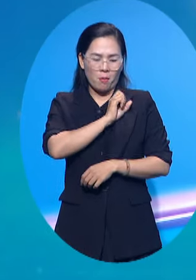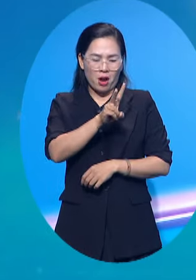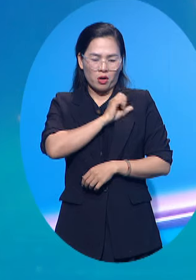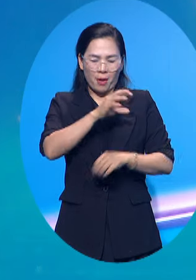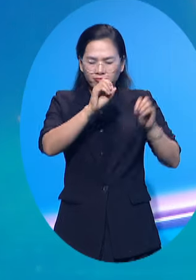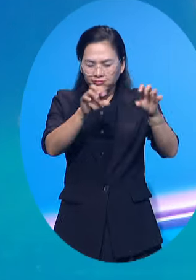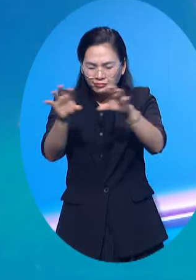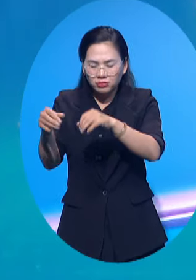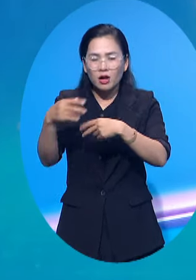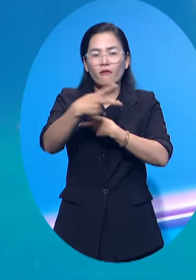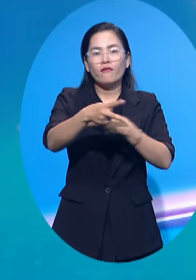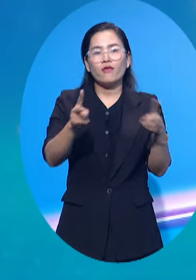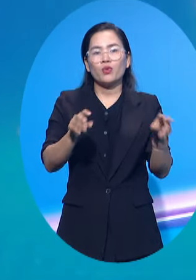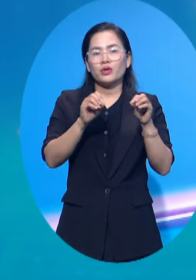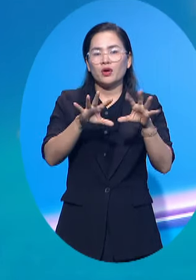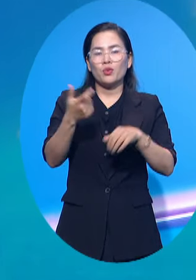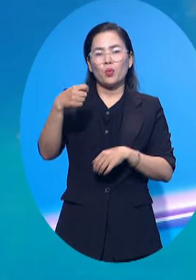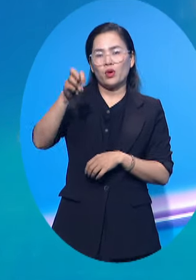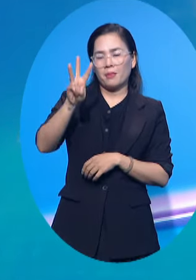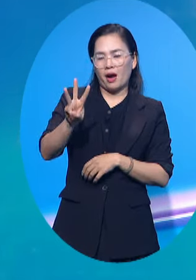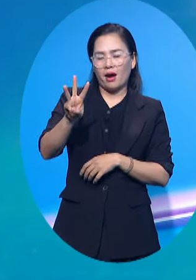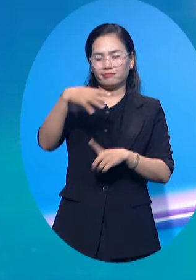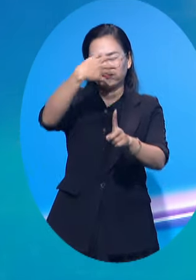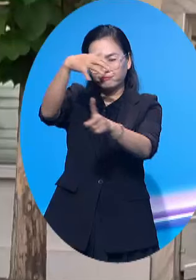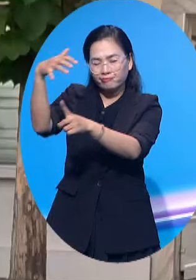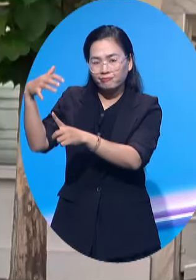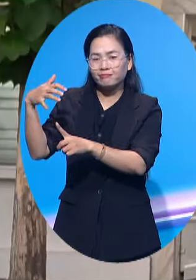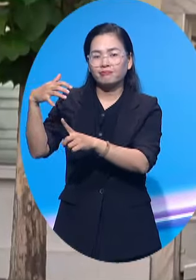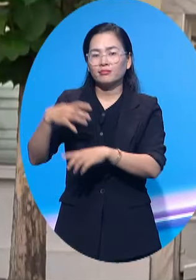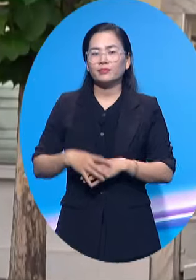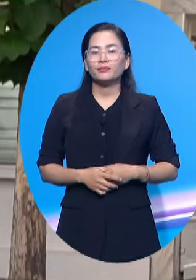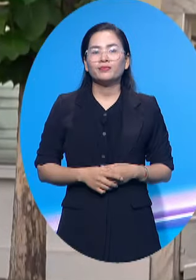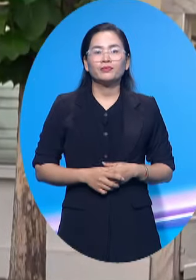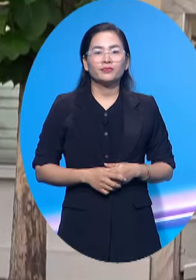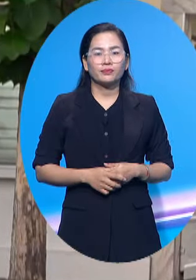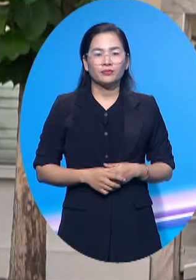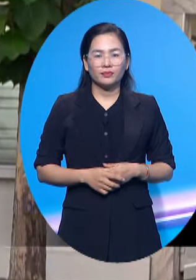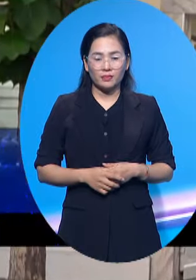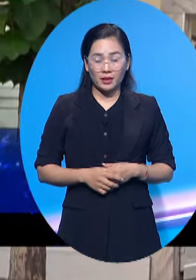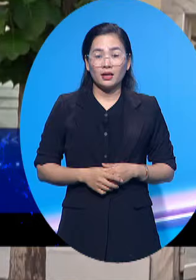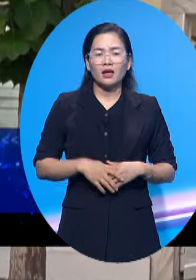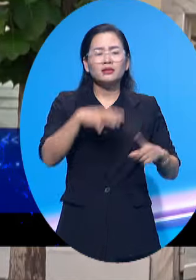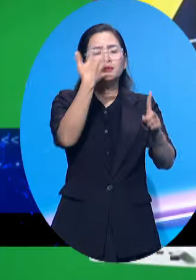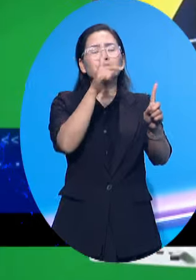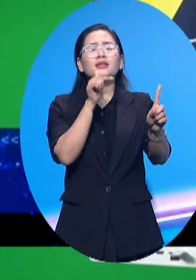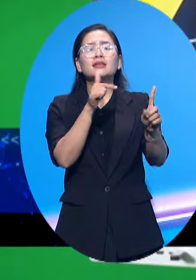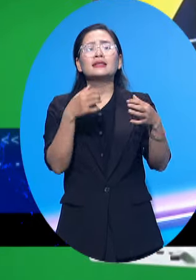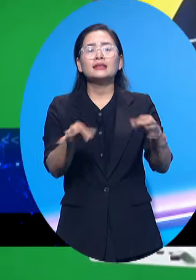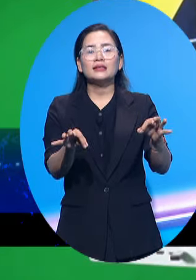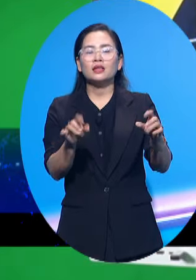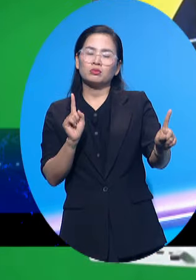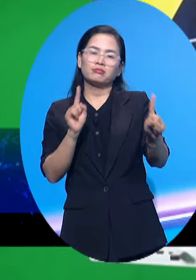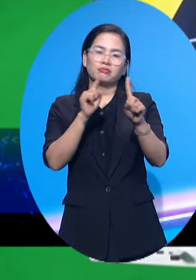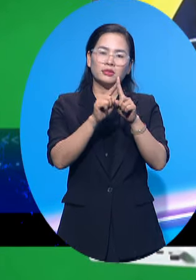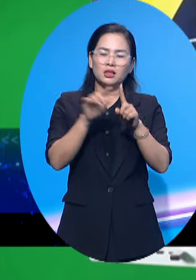sở thuộc Phòng Giáo dục và Đào tạo quận 3, Thành phố Hồ Chí Minh. Khóa tập huấn tập trung vào việc hướng dẫn